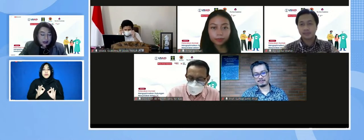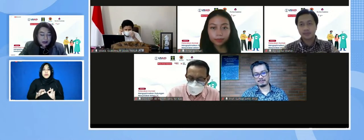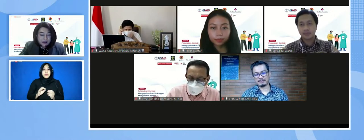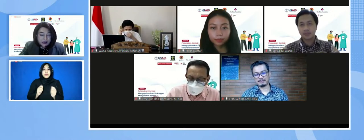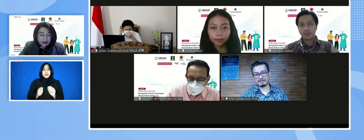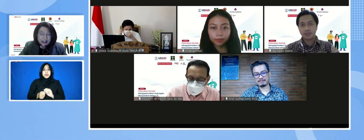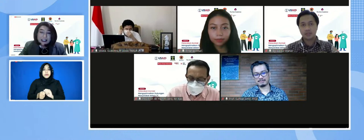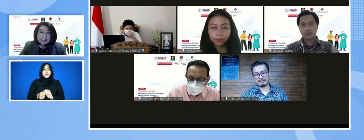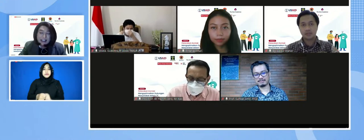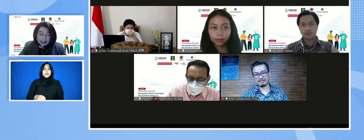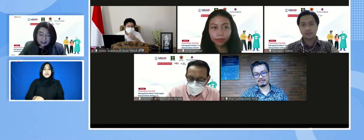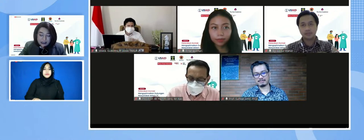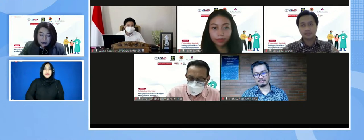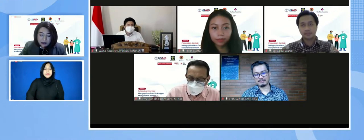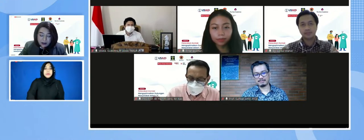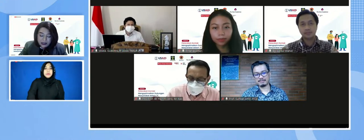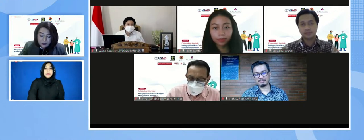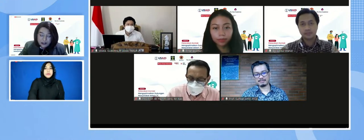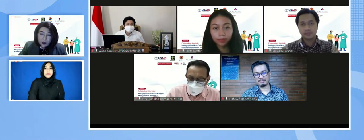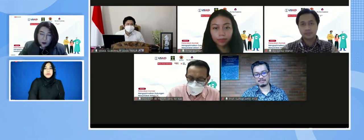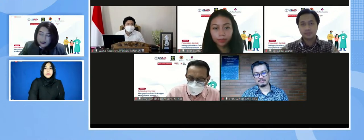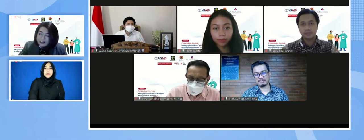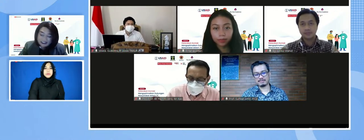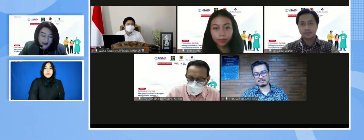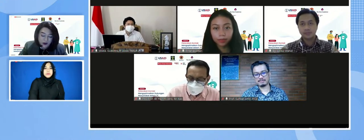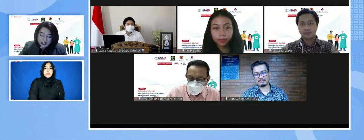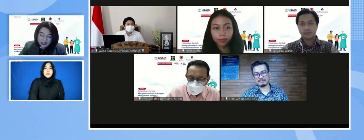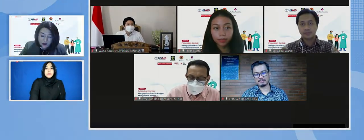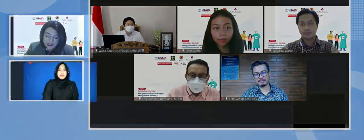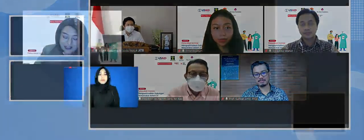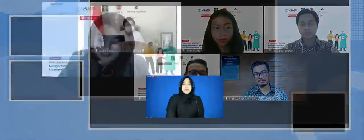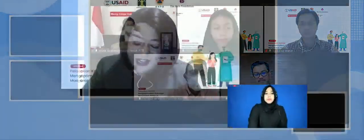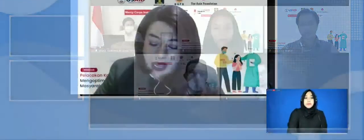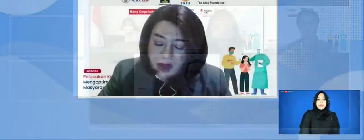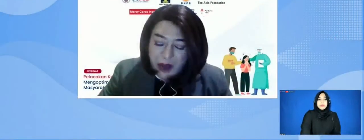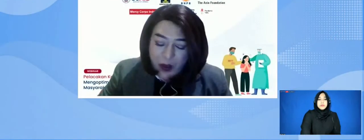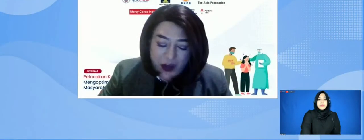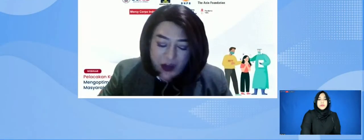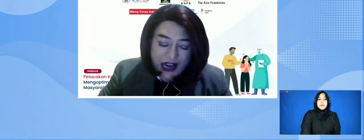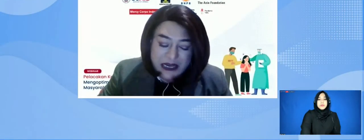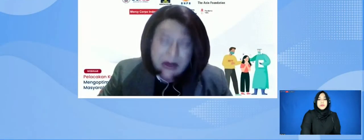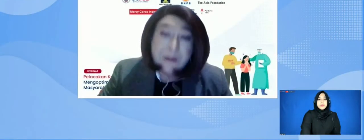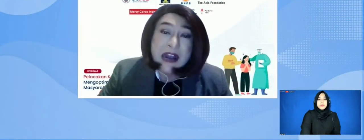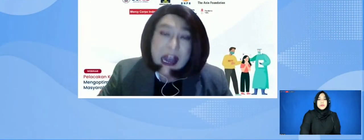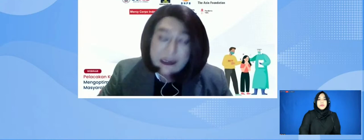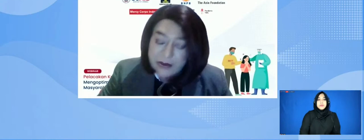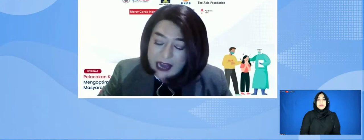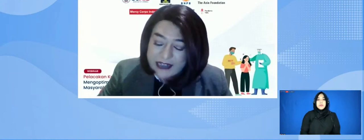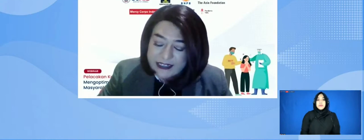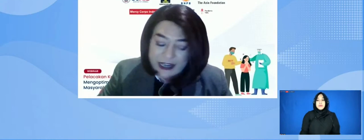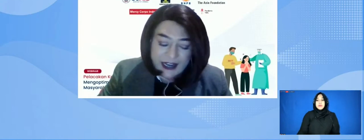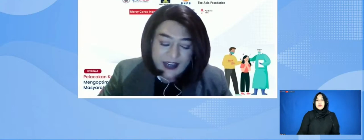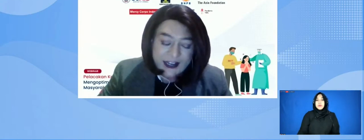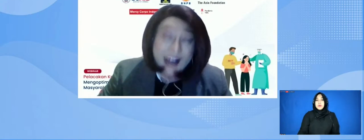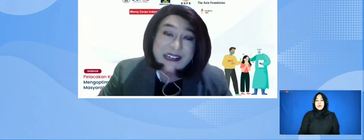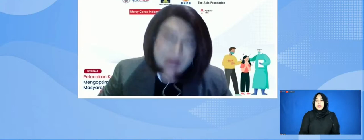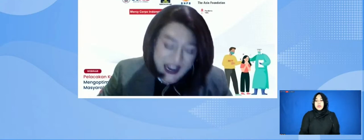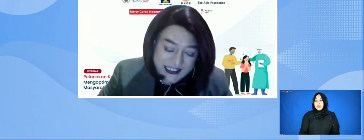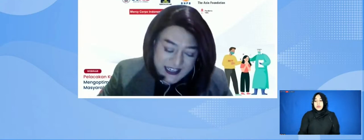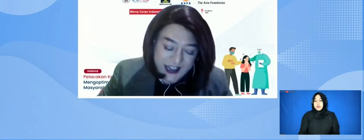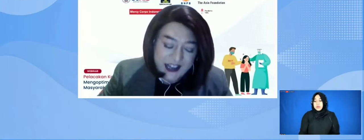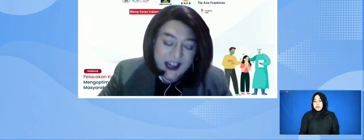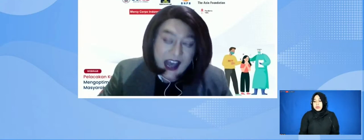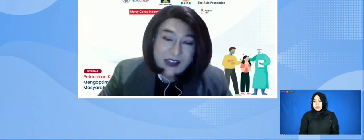Kami kembali mengingatkan sekali lagi kepada Bapak Ibu yang terhormat dan tidak bosan-bosannya bahwa kami menghadirkan layanan alih